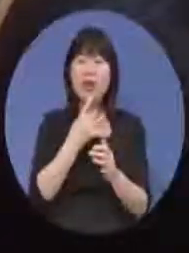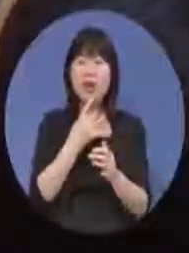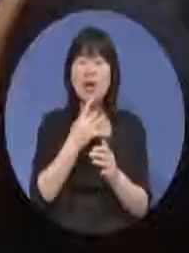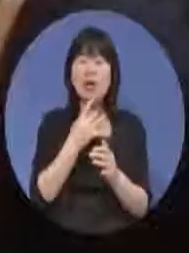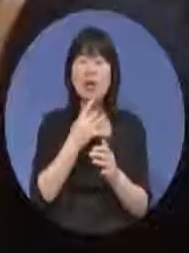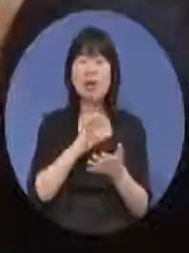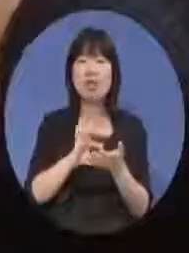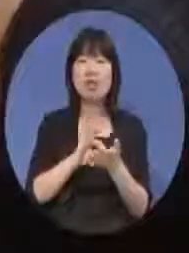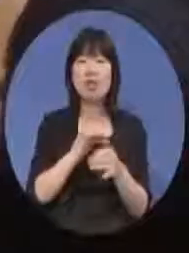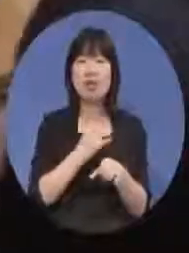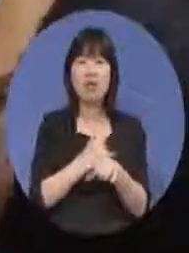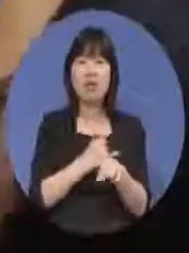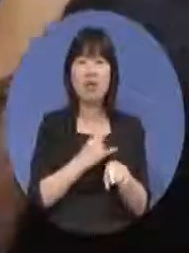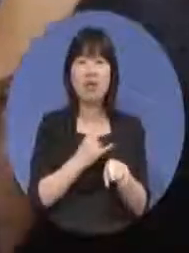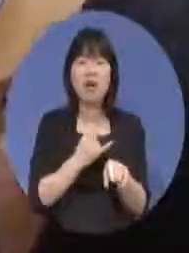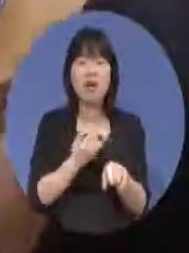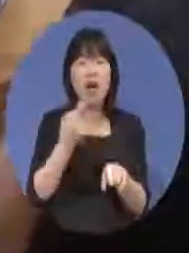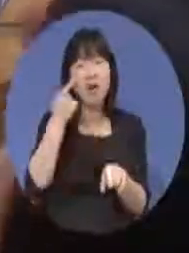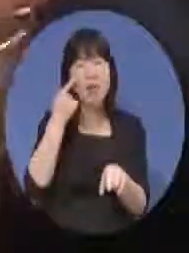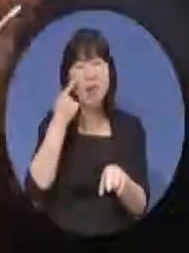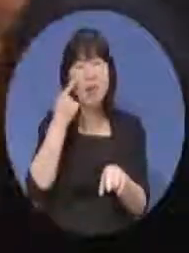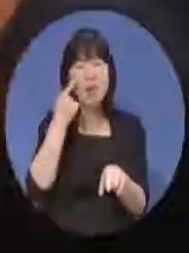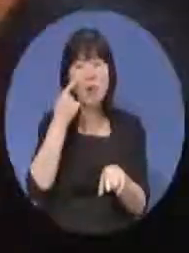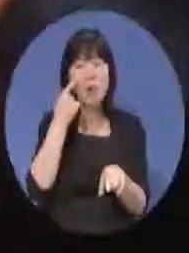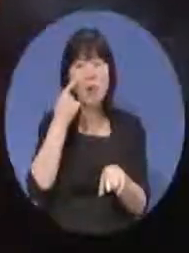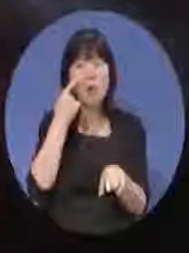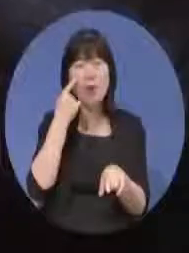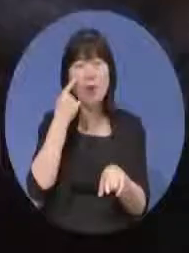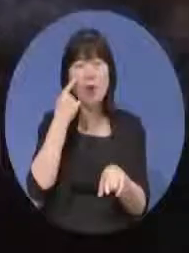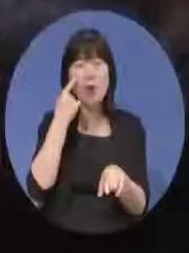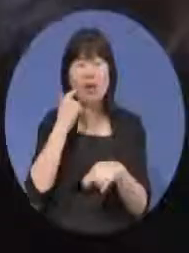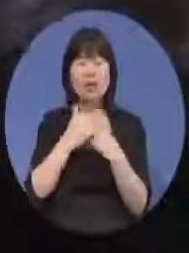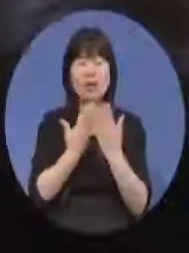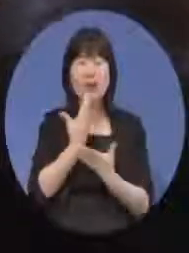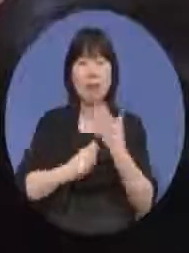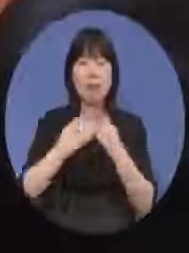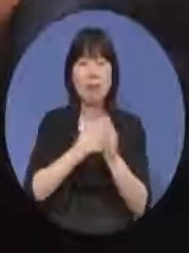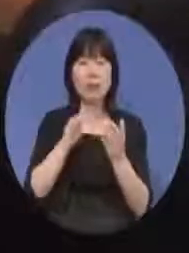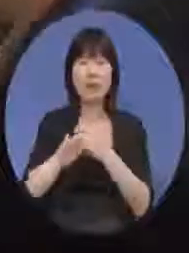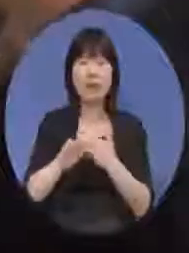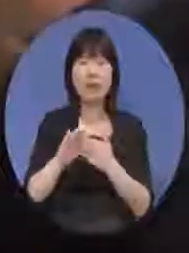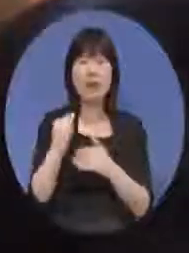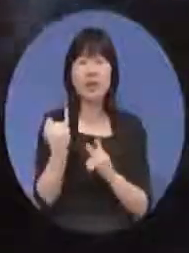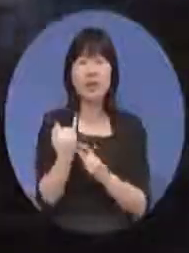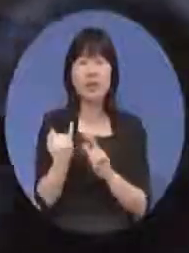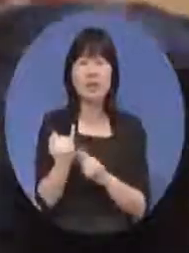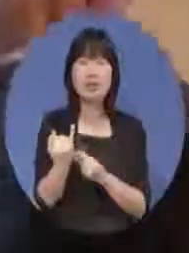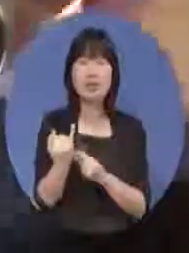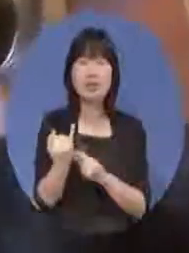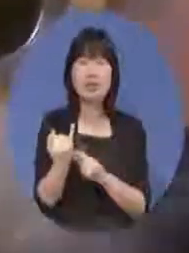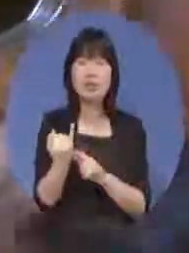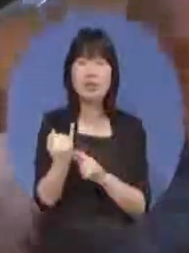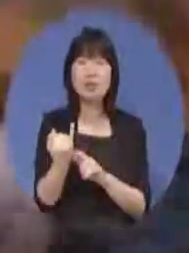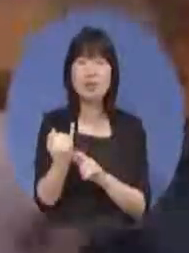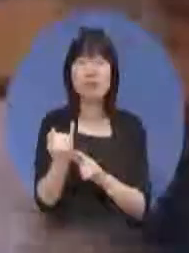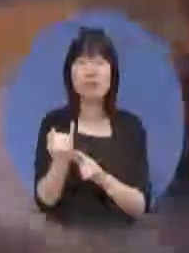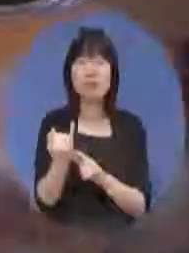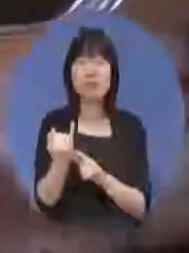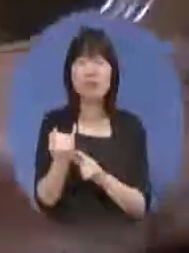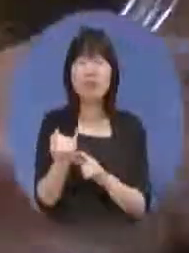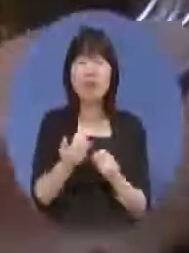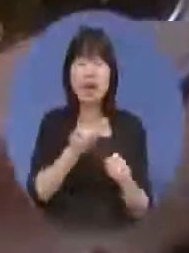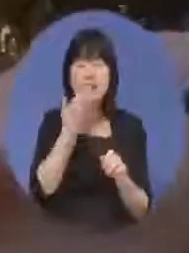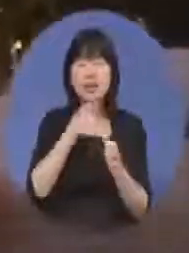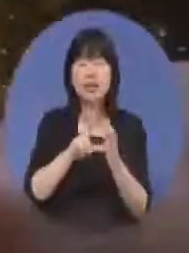들어서 들어보시고요. 들어서 이렇게 그 다음에 다 먹고 난 다음에 만약에 지연이가 배가 고프다 그러면 다음 식사